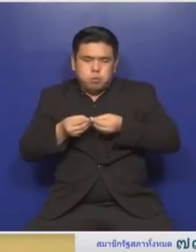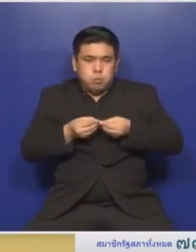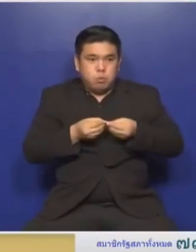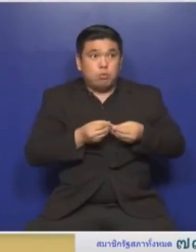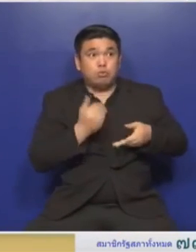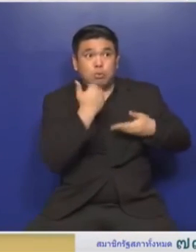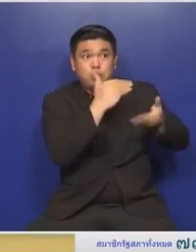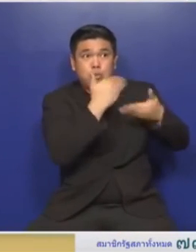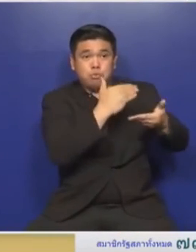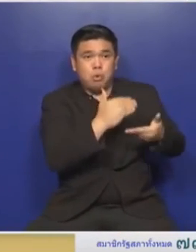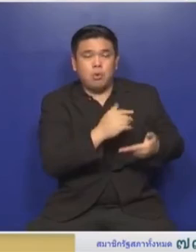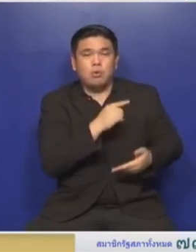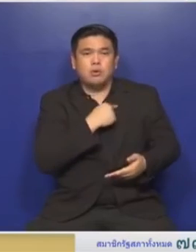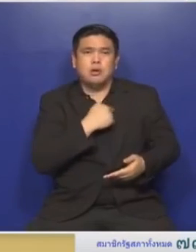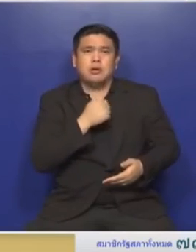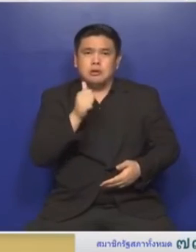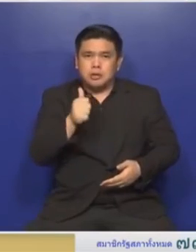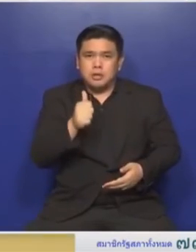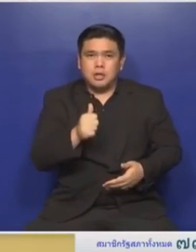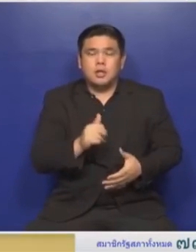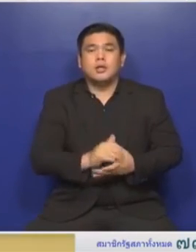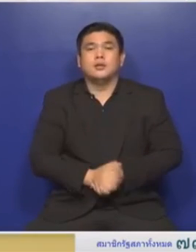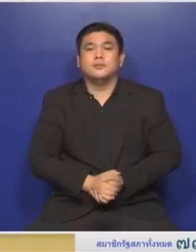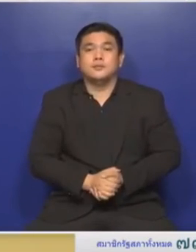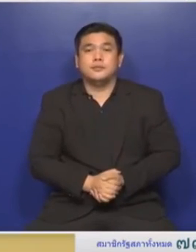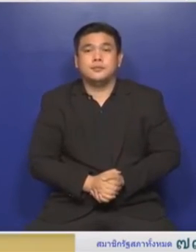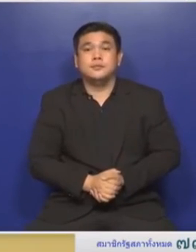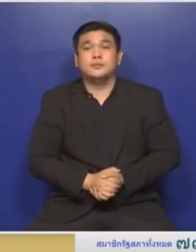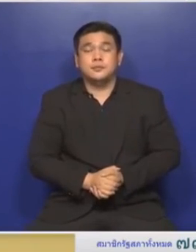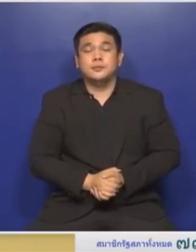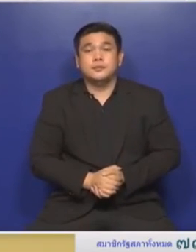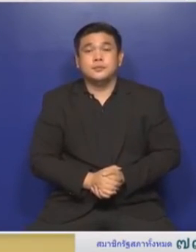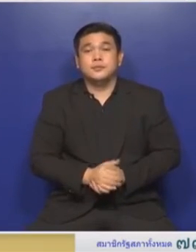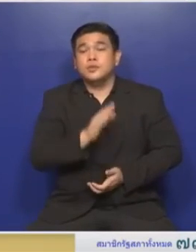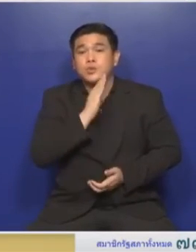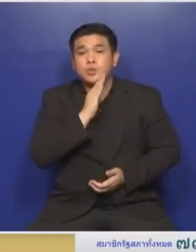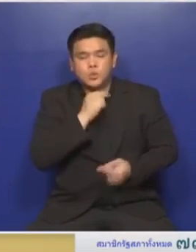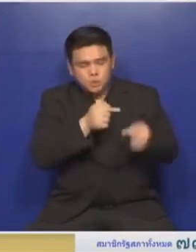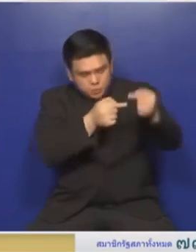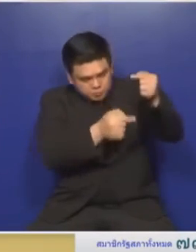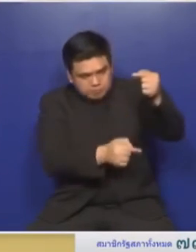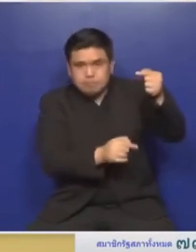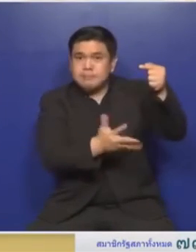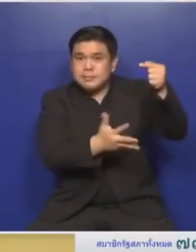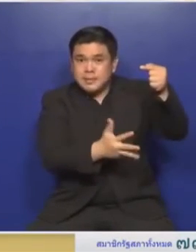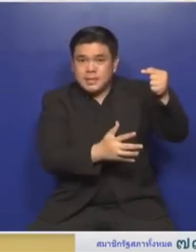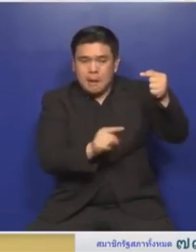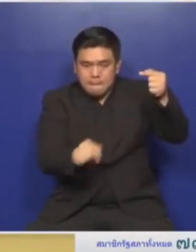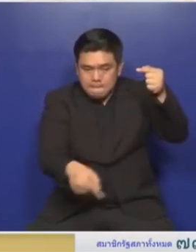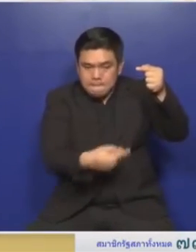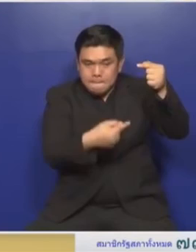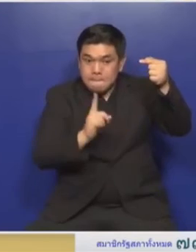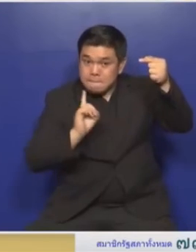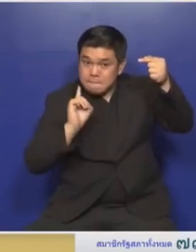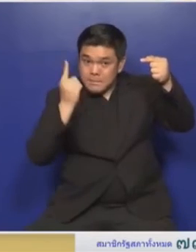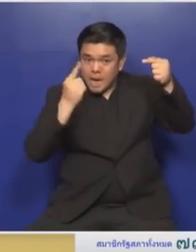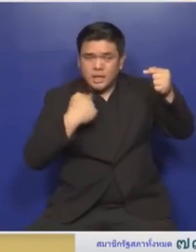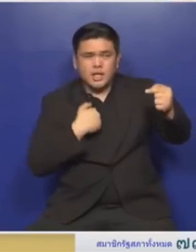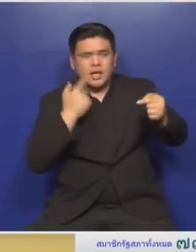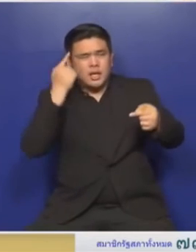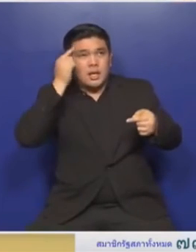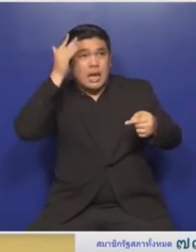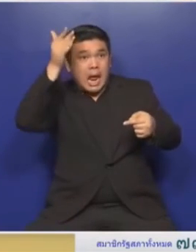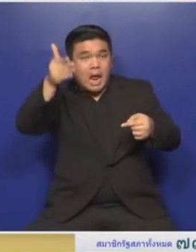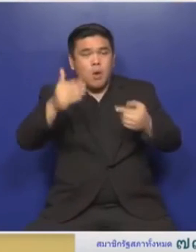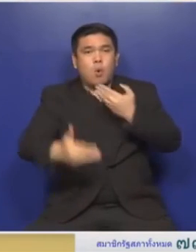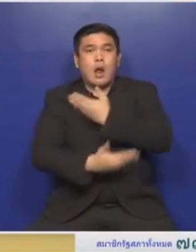เทศเหลานี้บ้างหนIGNจากลของสนค้ตรอยู่ใโควดตาเทานั้นสนค้าที่เราไมไดมีกส่ออกเลยแต่เพื่มีผลทางภา